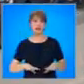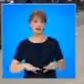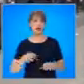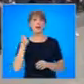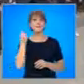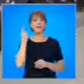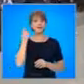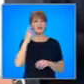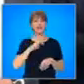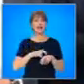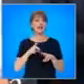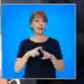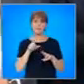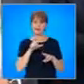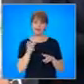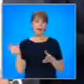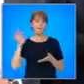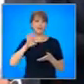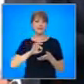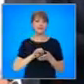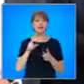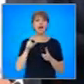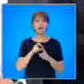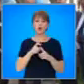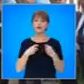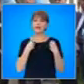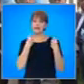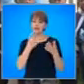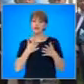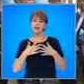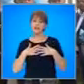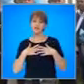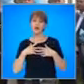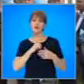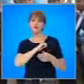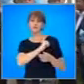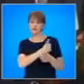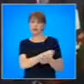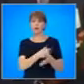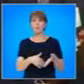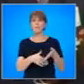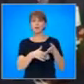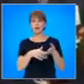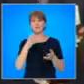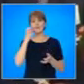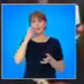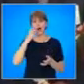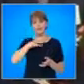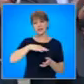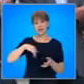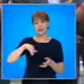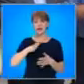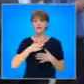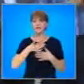Председателят на ДПС Мустафа Карадайъ пристигна в Руен, за да даде своята силна подкрепа за листата на партията в Бургаският регион. В своето